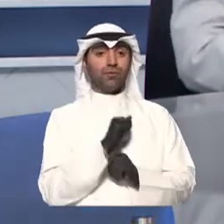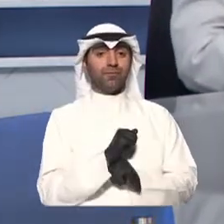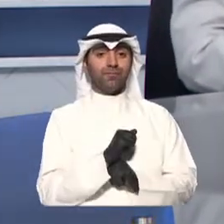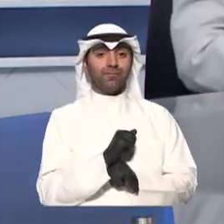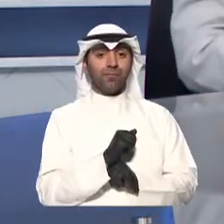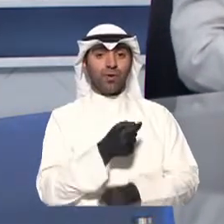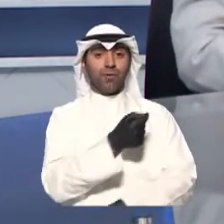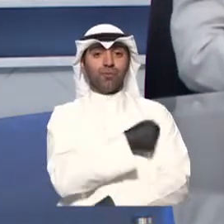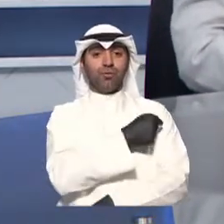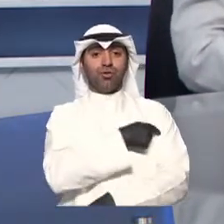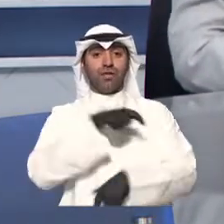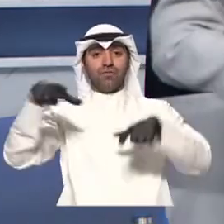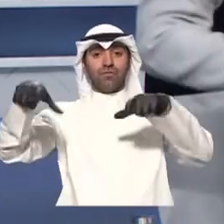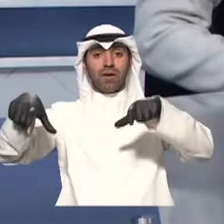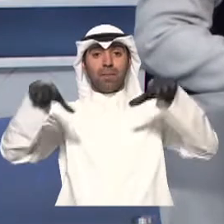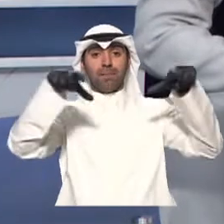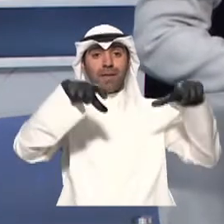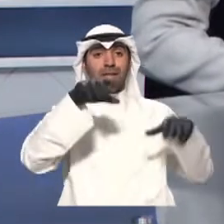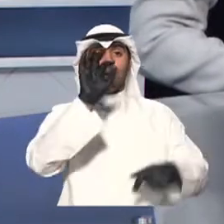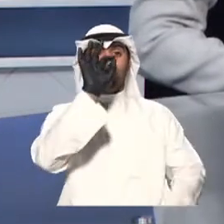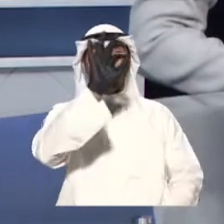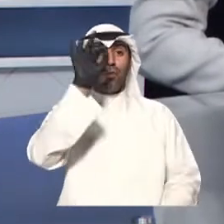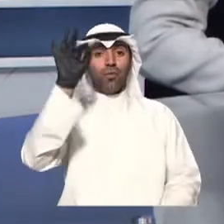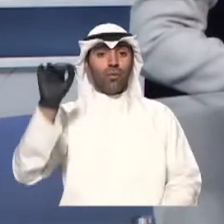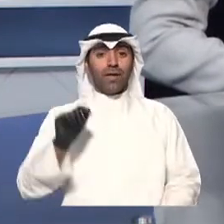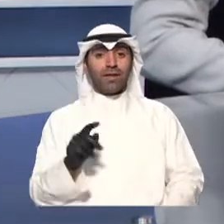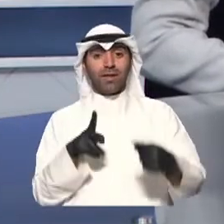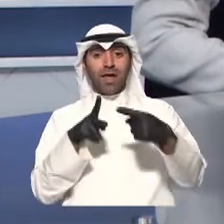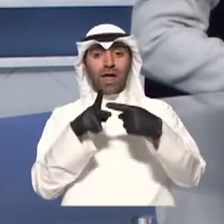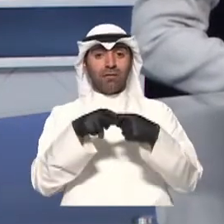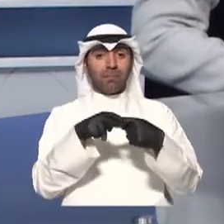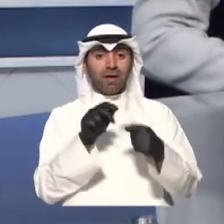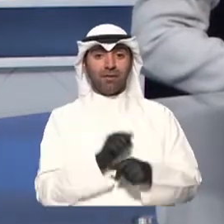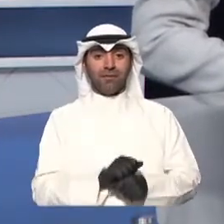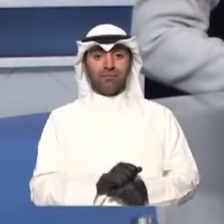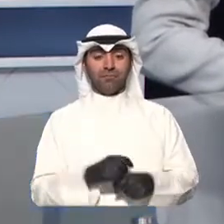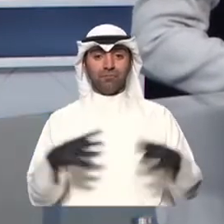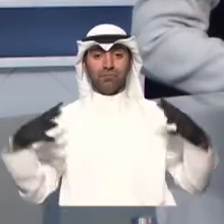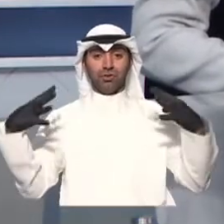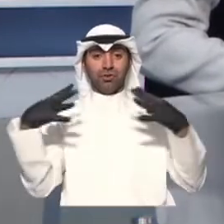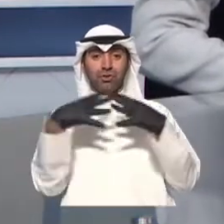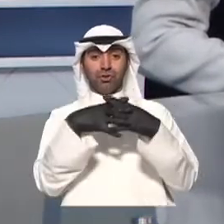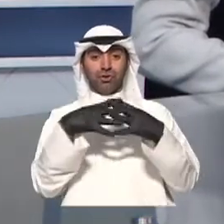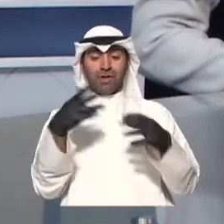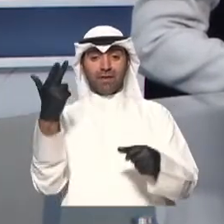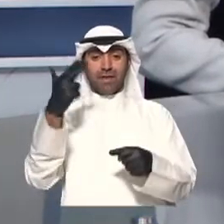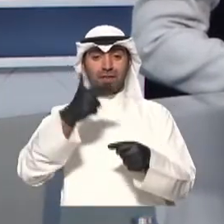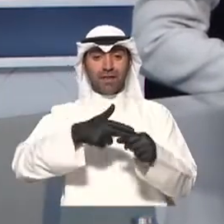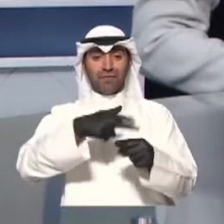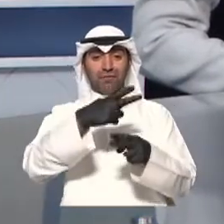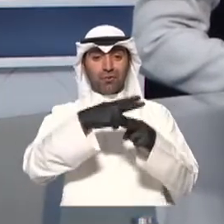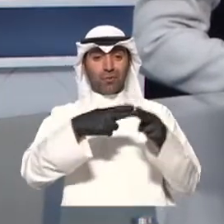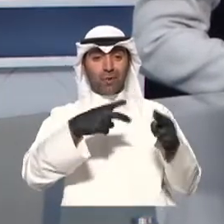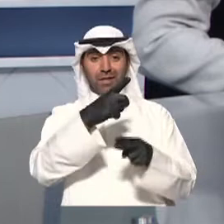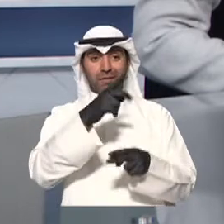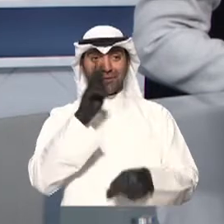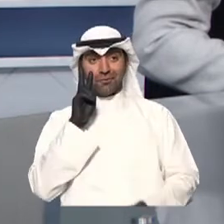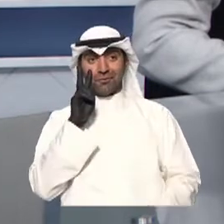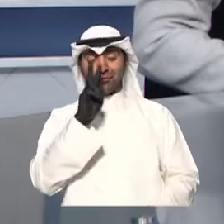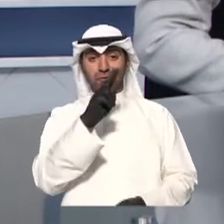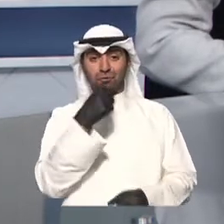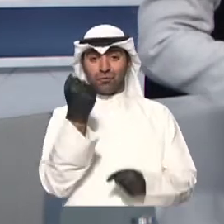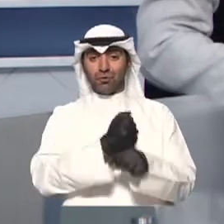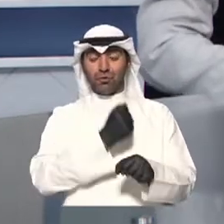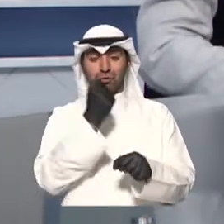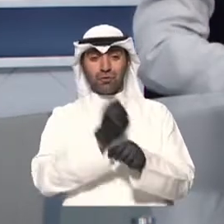الكويت الميداني في أرض المعارض. نعم، حيث تتولى الشركة الكويتية للصناعات البترولية المتكاملة كيبك أعمال